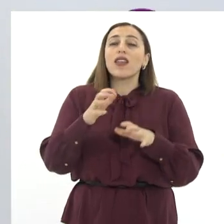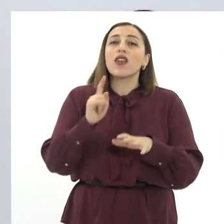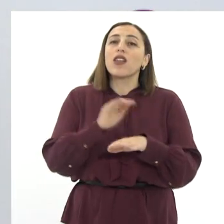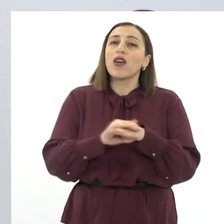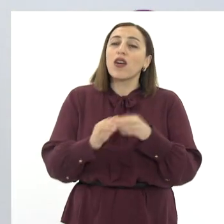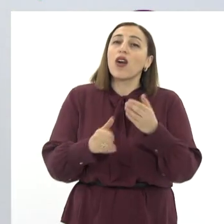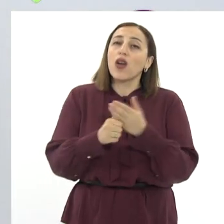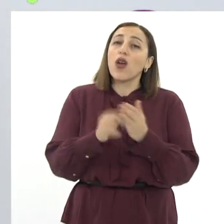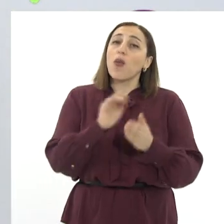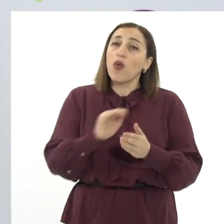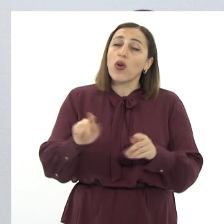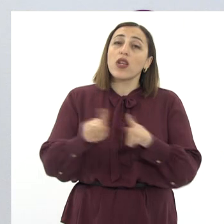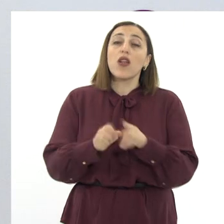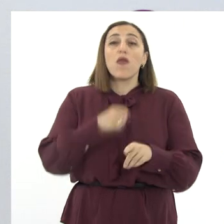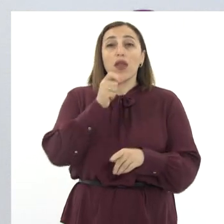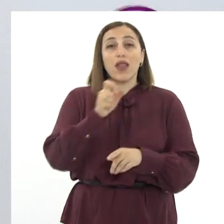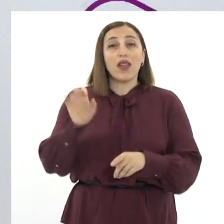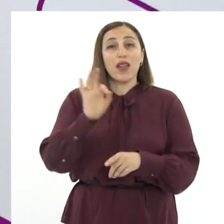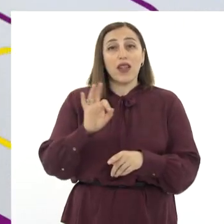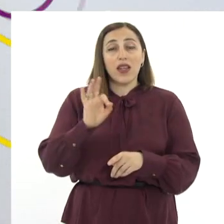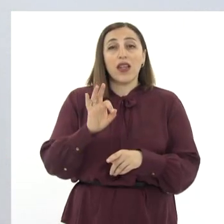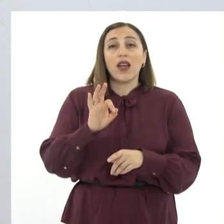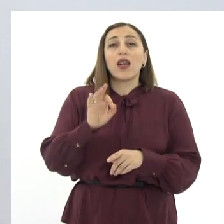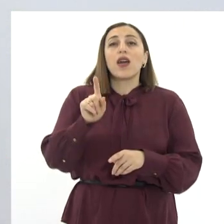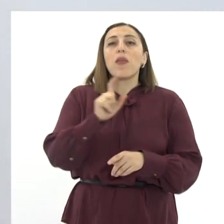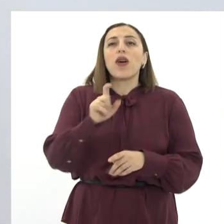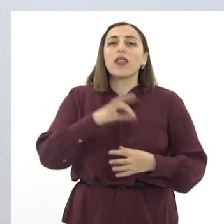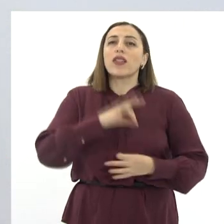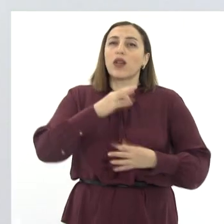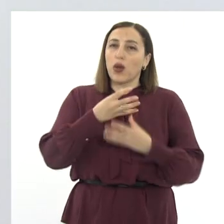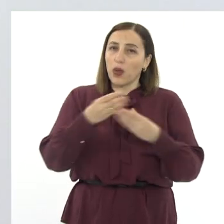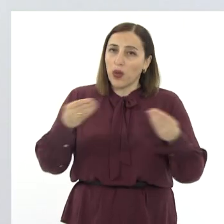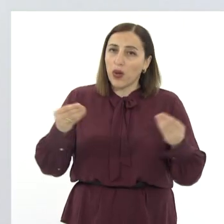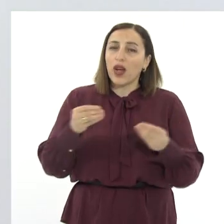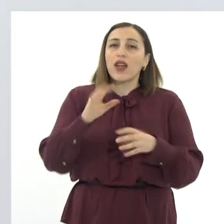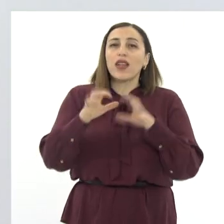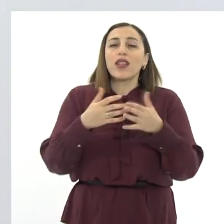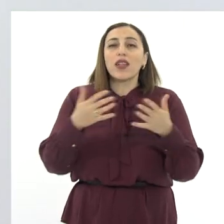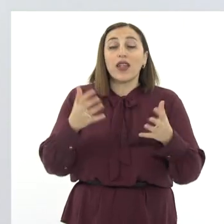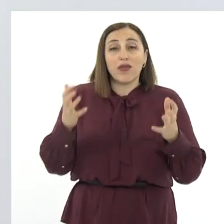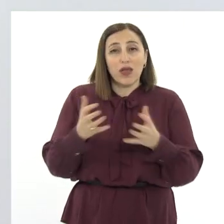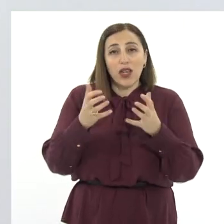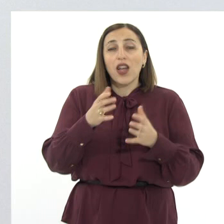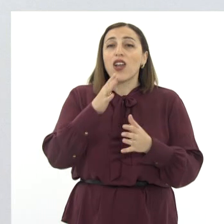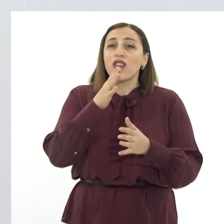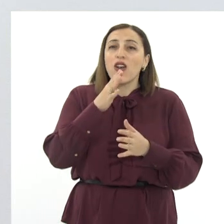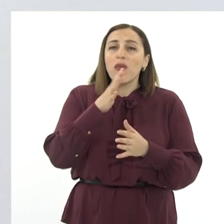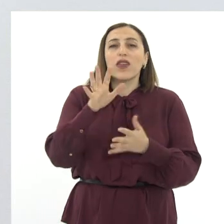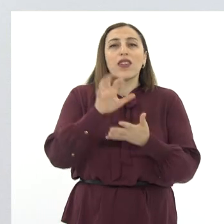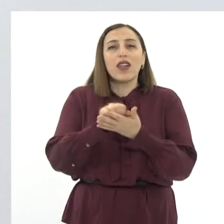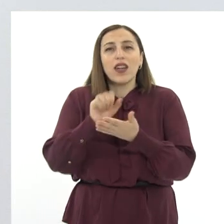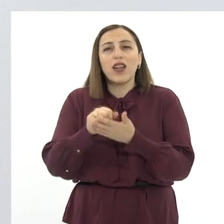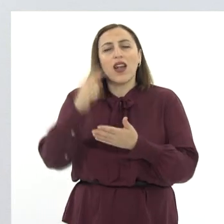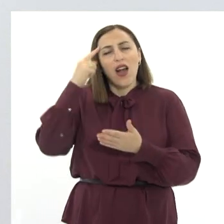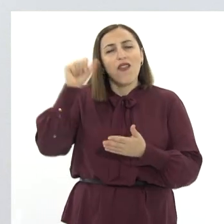բարեր առաստություն ունեն ոչ միայն փոքրերի, այլև մեծերի համար։ Նրանք նվազեցնում են ստրեսը։ Նրանց մասին հոգտանելը ժամանակ եւ հնարավորություն թույլ